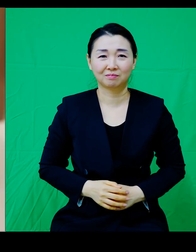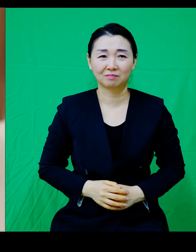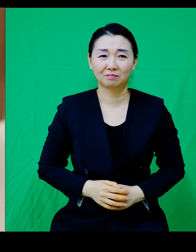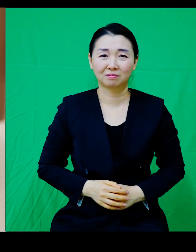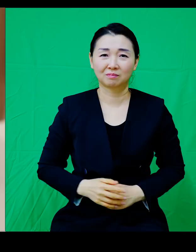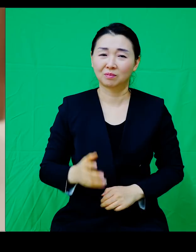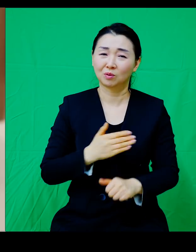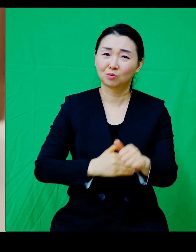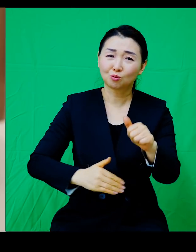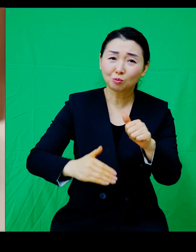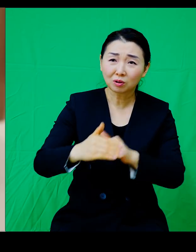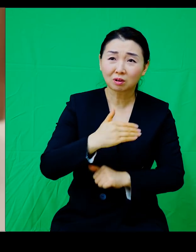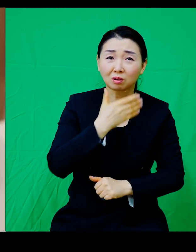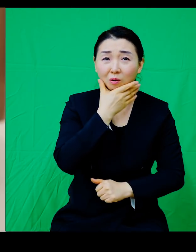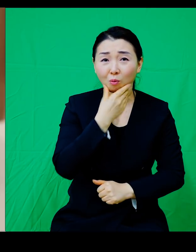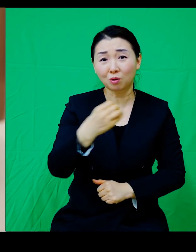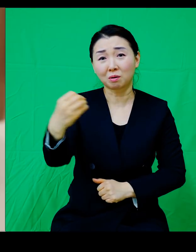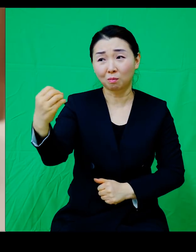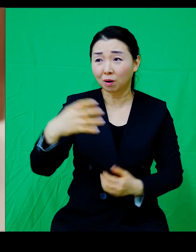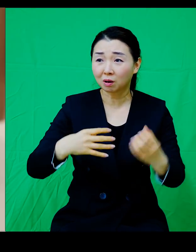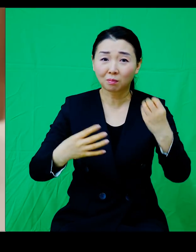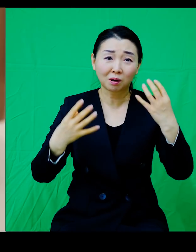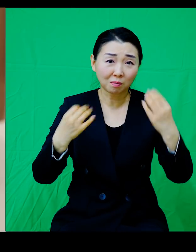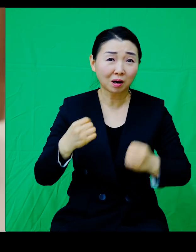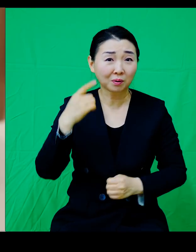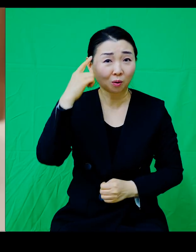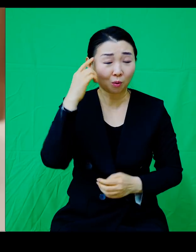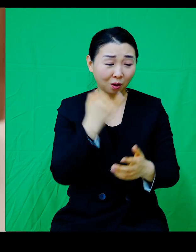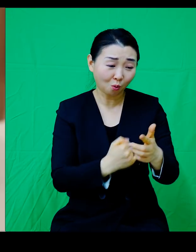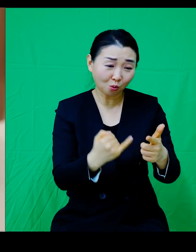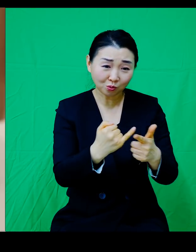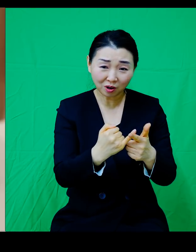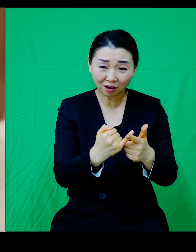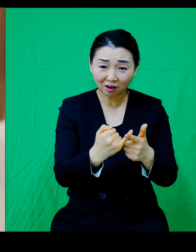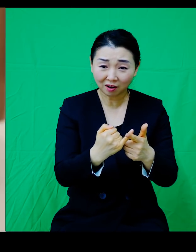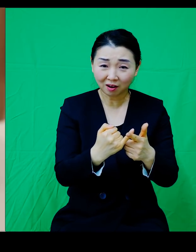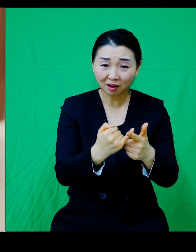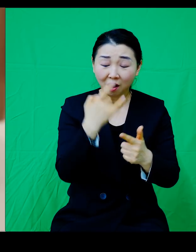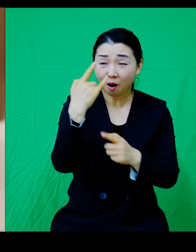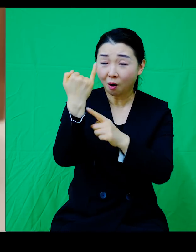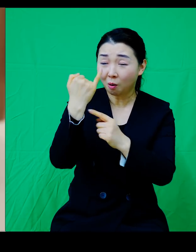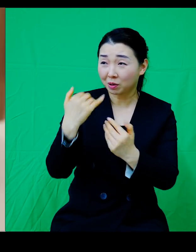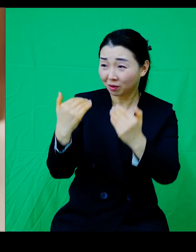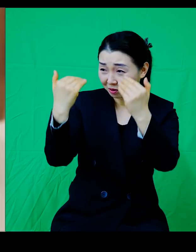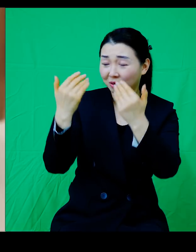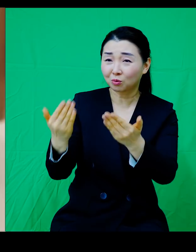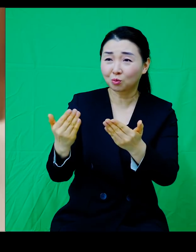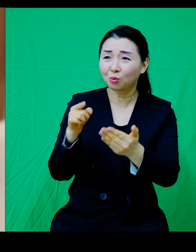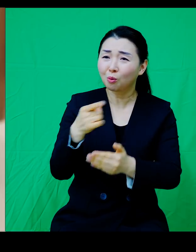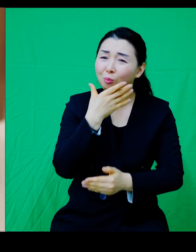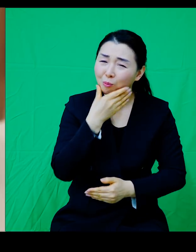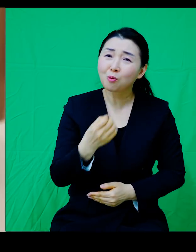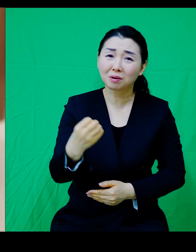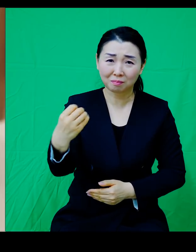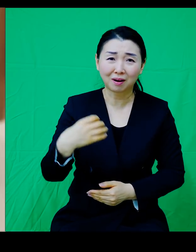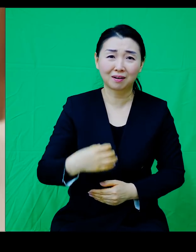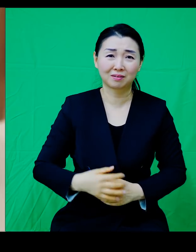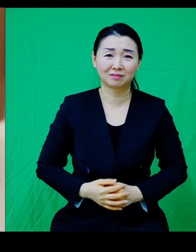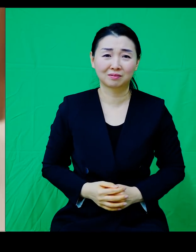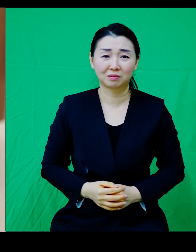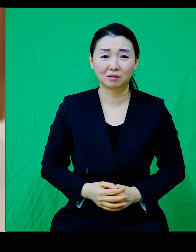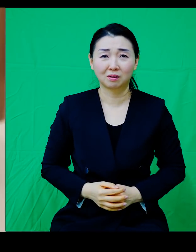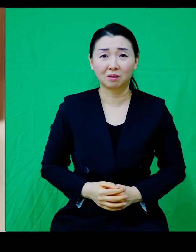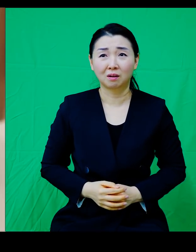같고요. 네. 주변에서 되게 복이라고들 많이 하셨어요. 온유가 네. 너를 더 성장시킬 거고 너에게 복이다라는 말씀들을